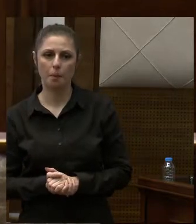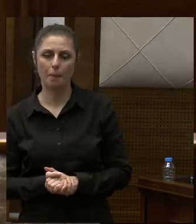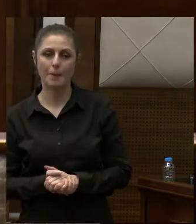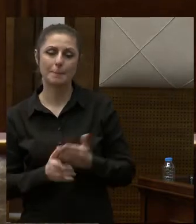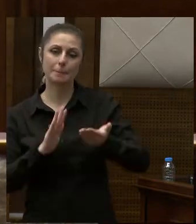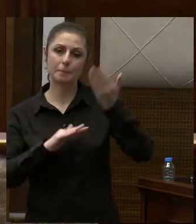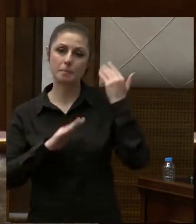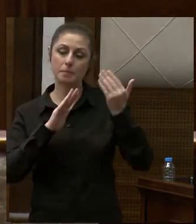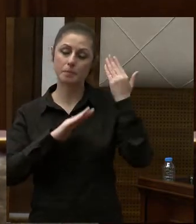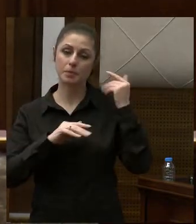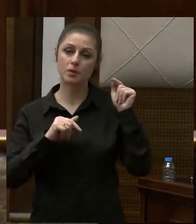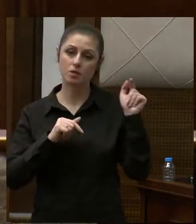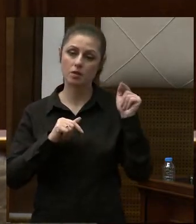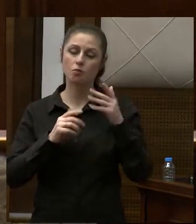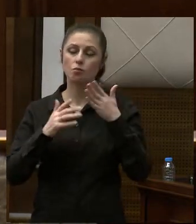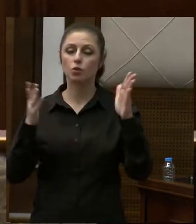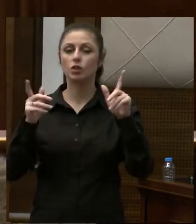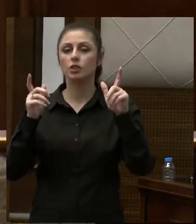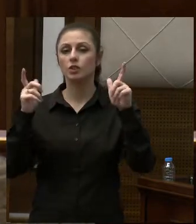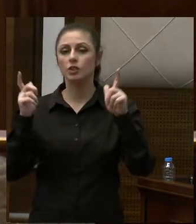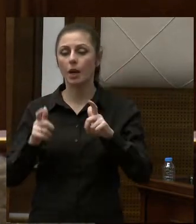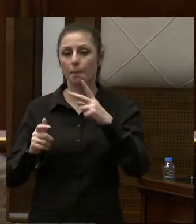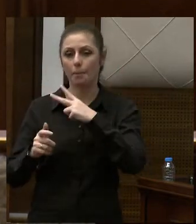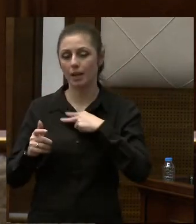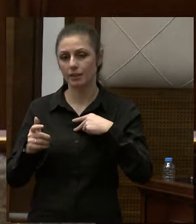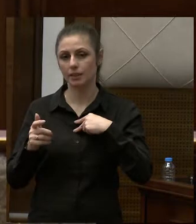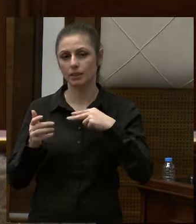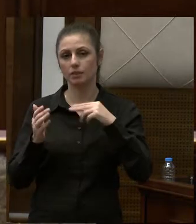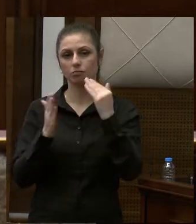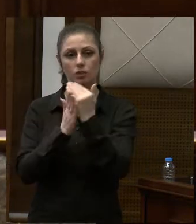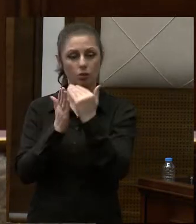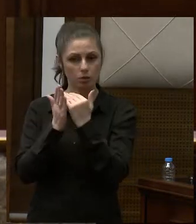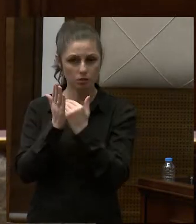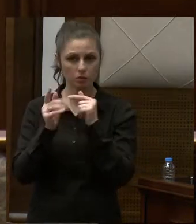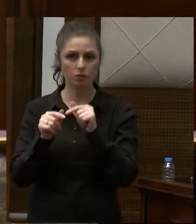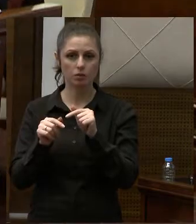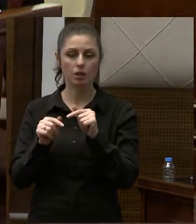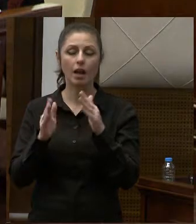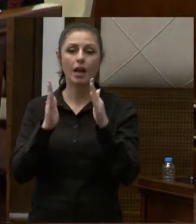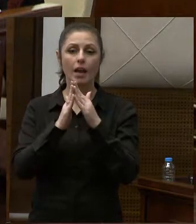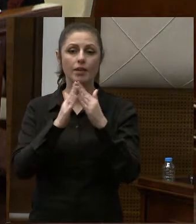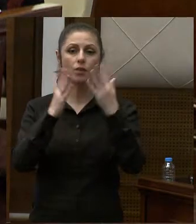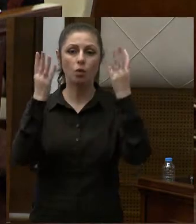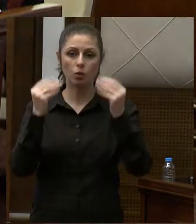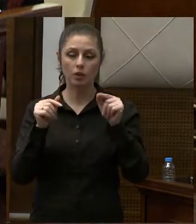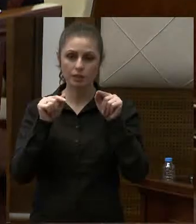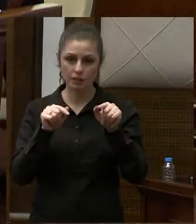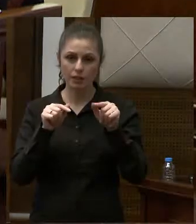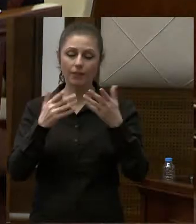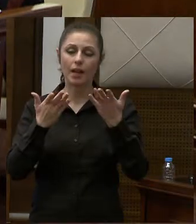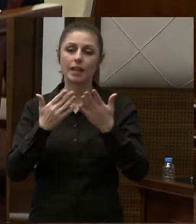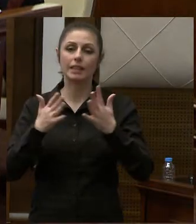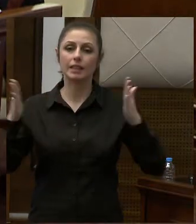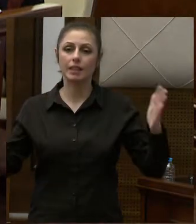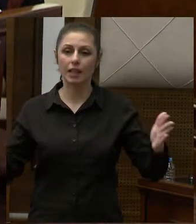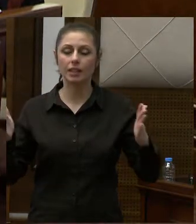yönetmeliklerde gerek Büyükşehir Belediyesi'nin yönetmeliğinde gerek sonraki planlanan yönetmeliğinde konut alanlarında, ana arter ya da geniş